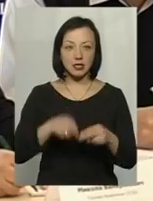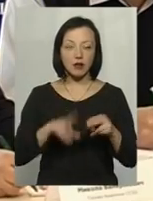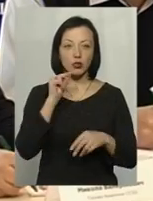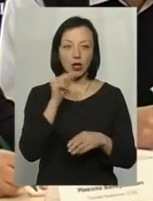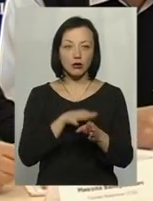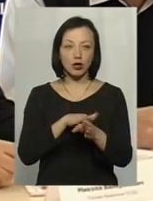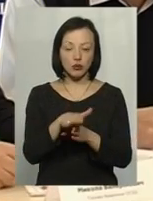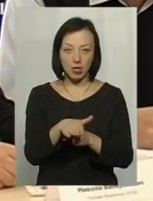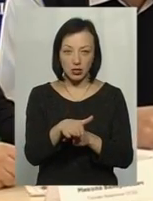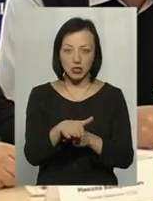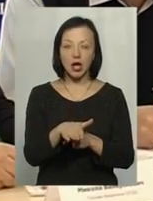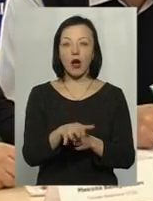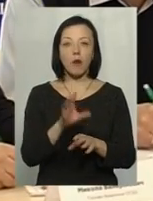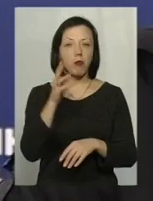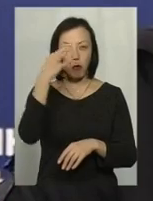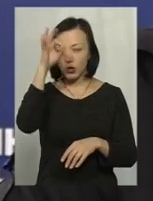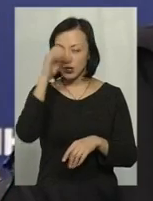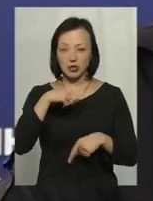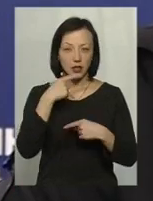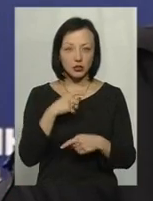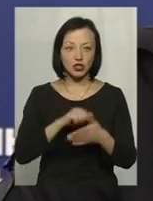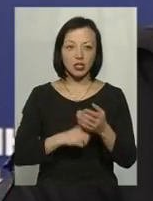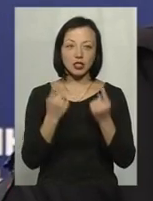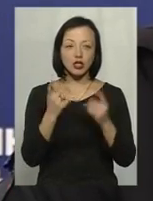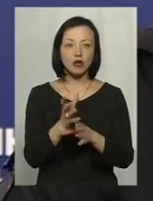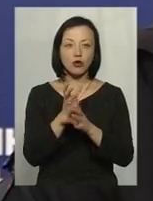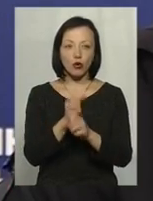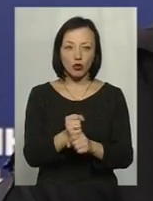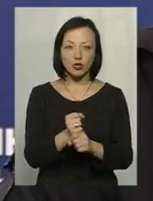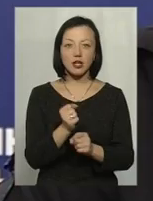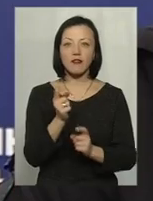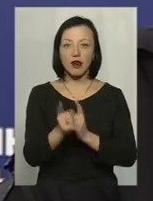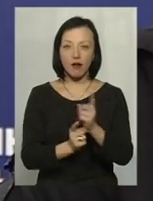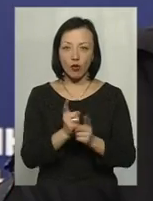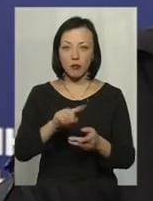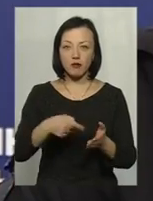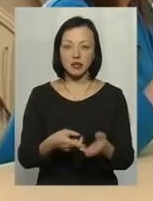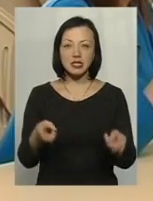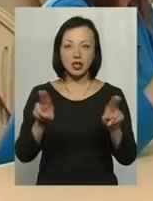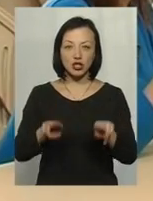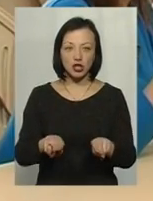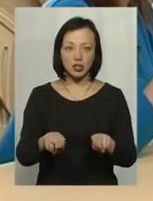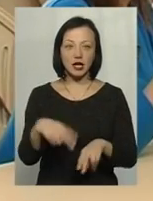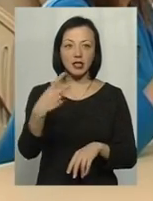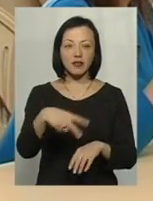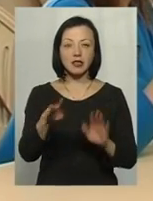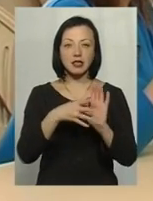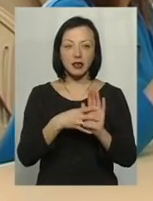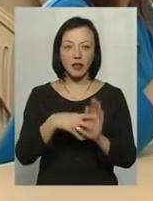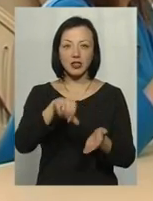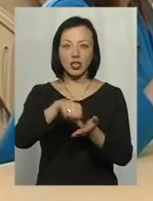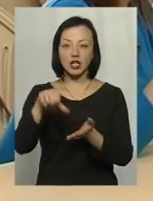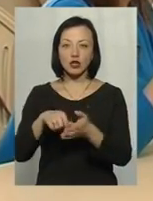його реалізації поліцейські не називають. Кажуть, через значне скорочення у ході реформи в місті залишилося тільки 29